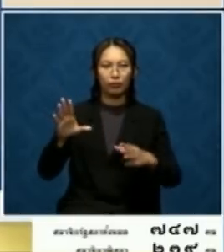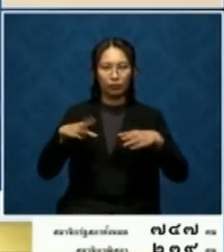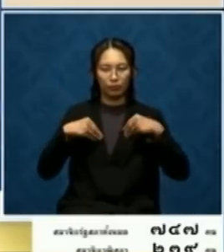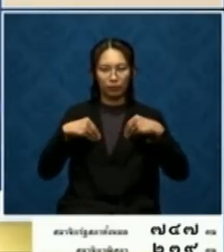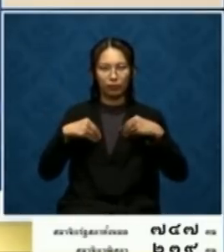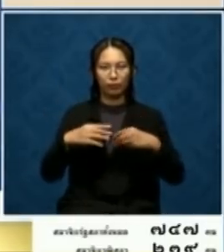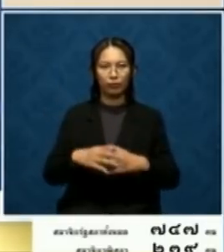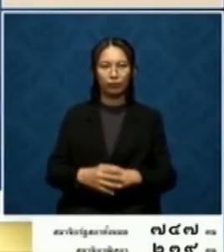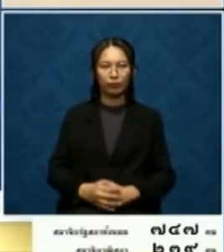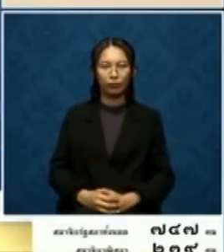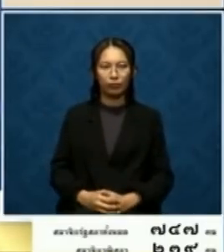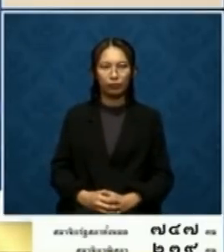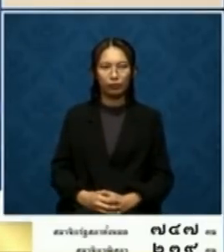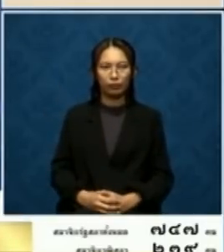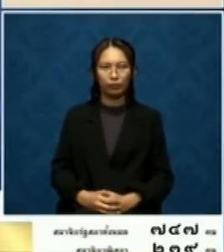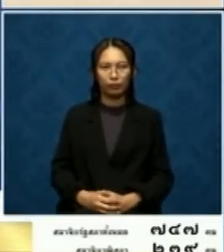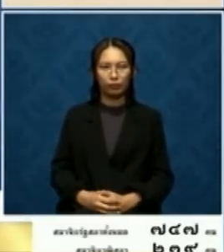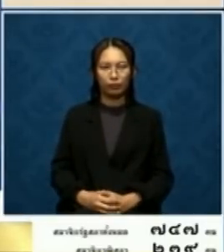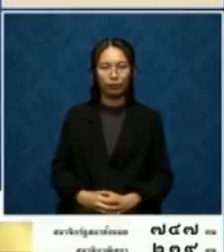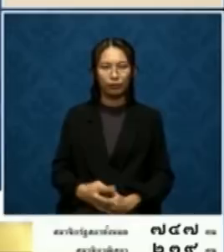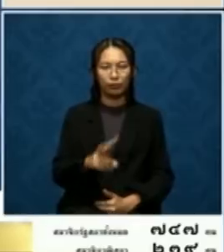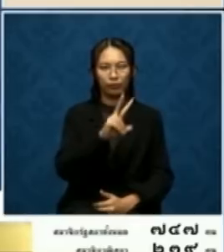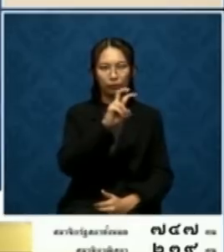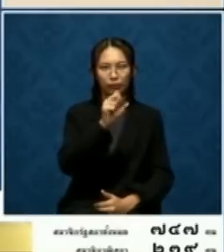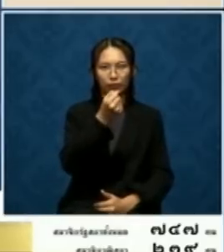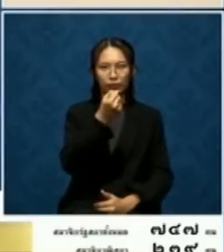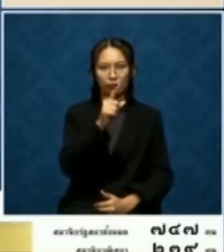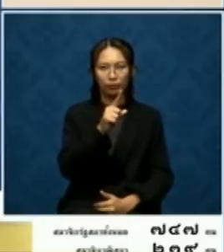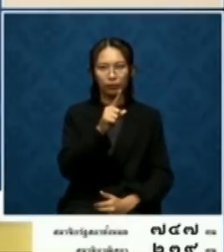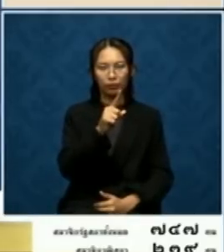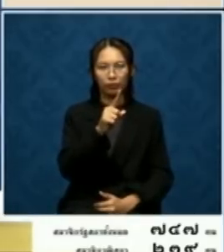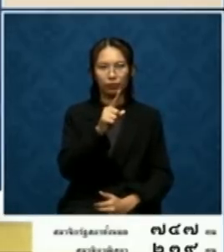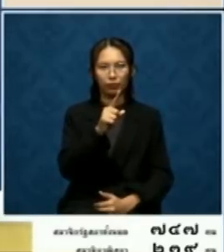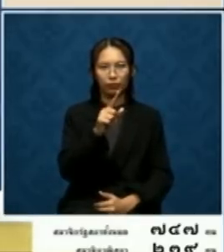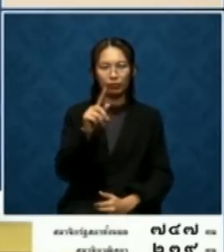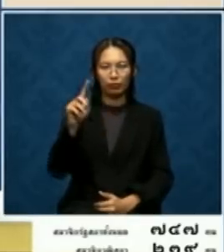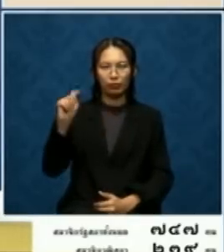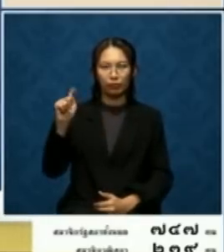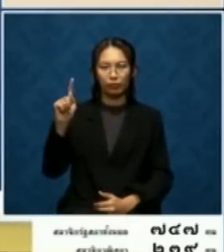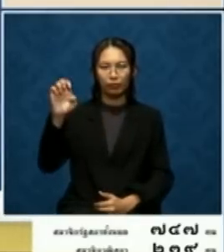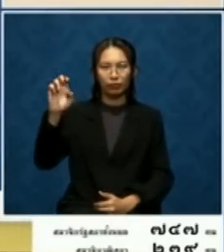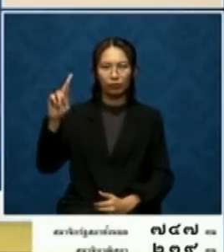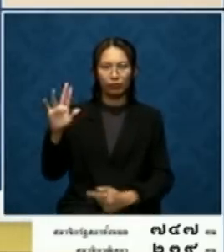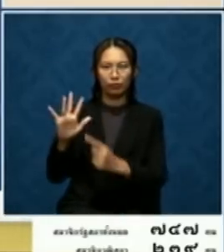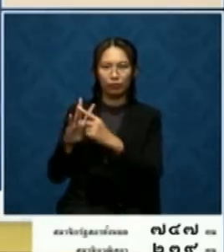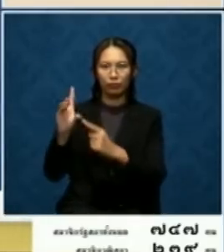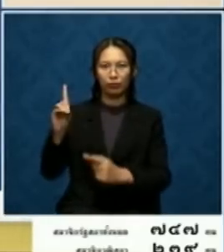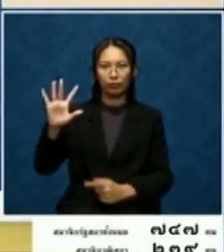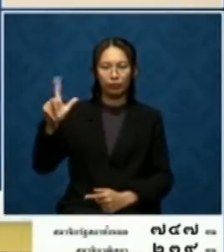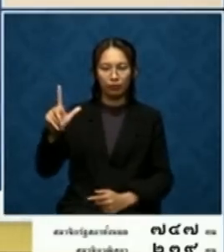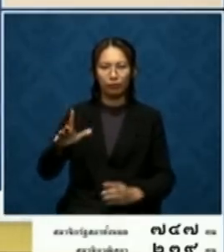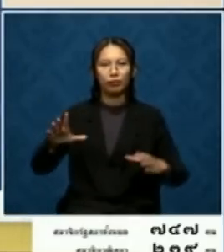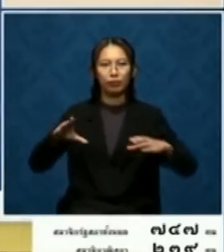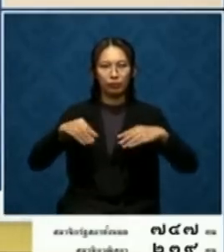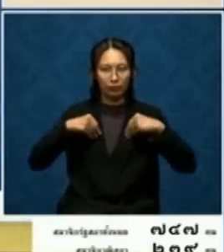หมือนกันแถมในวาระหนึ่งเนี่ยจะต้องมีสว84 ค นหรือหนึ่งใน3นั้นด้วยเพราะปัญหามันจึงอยู่ที่ว่าจะฝ่าด่